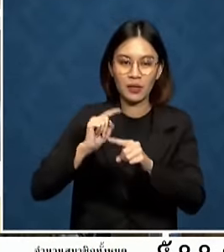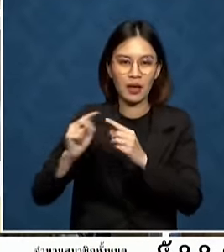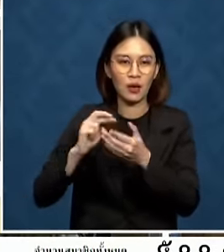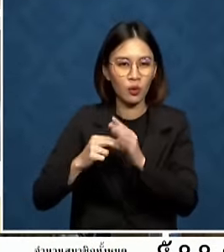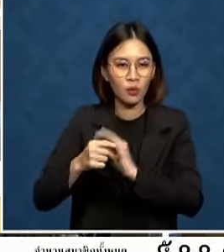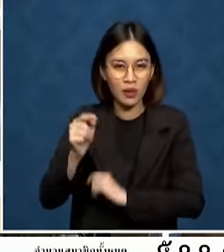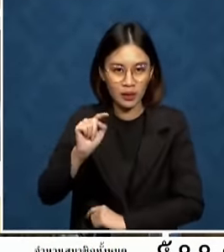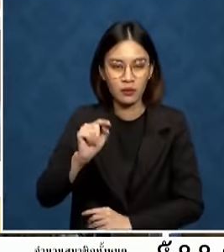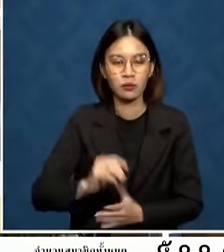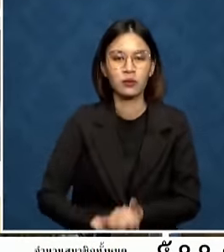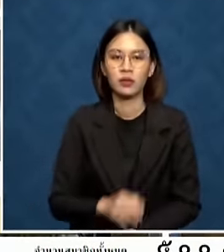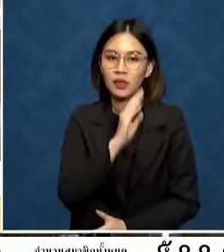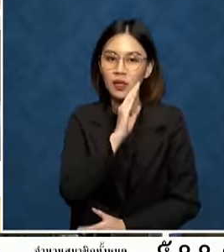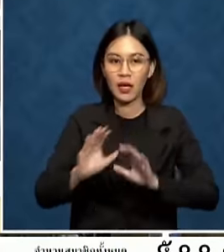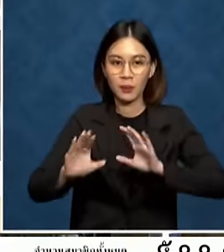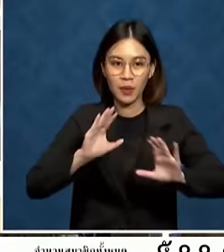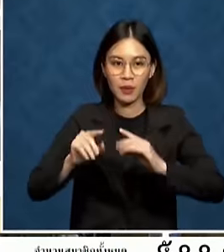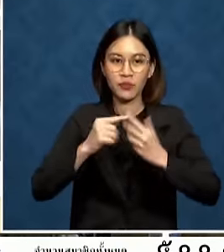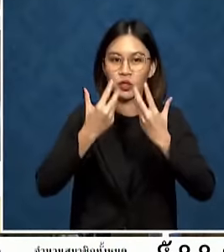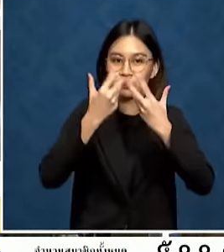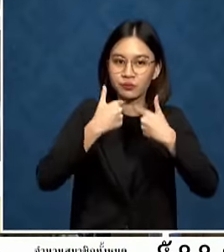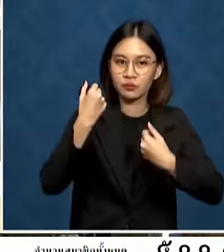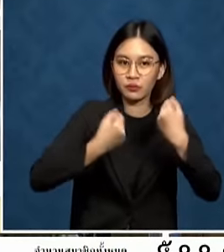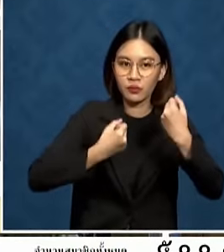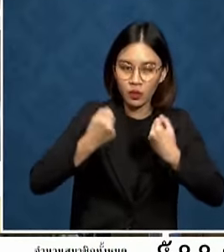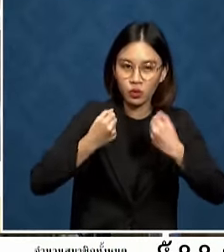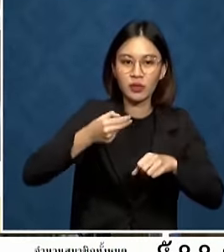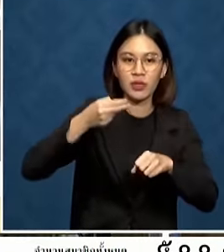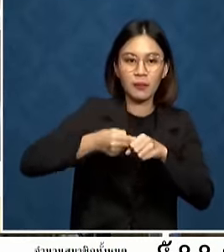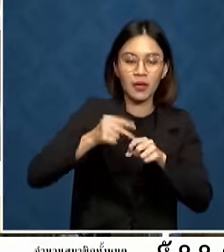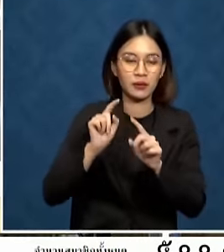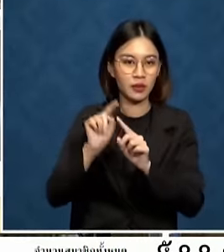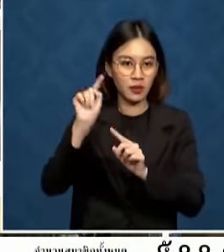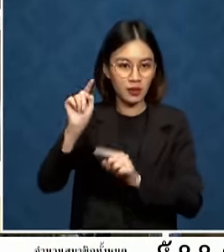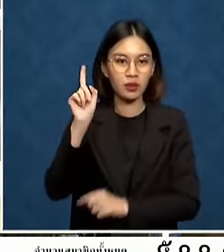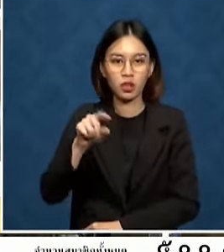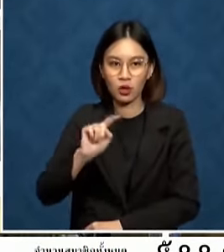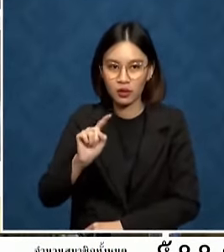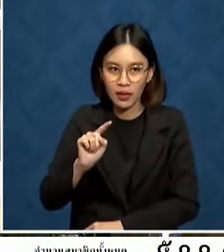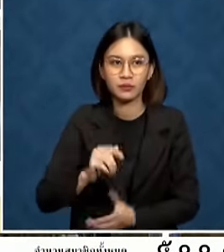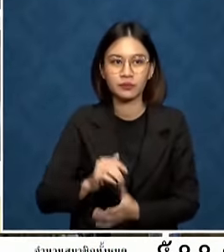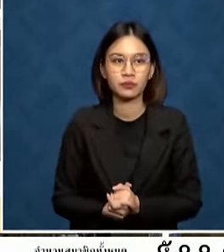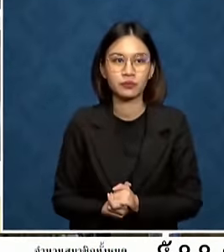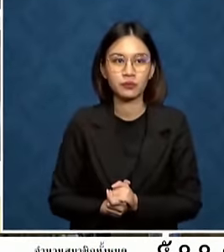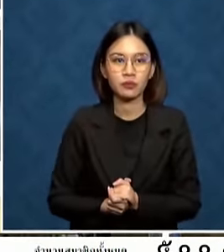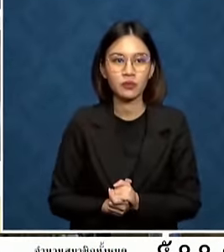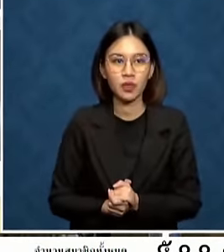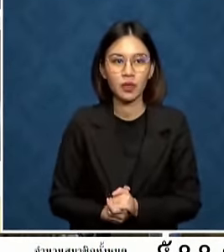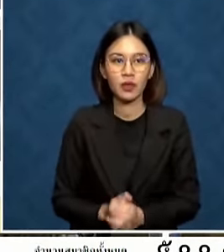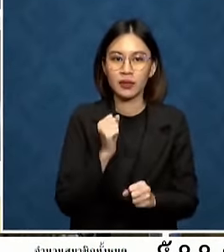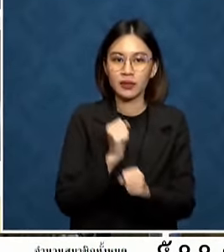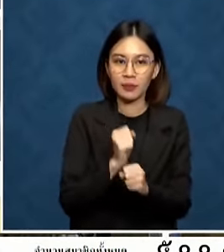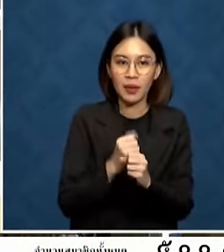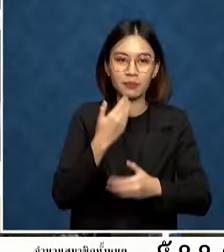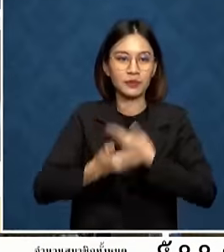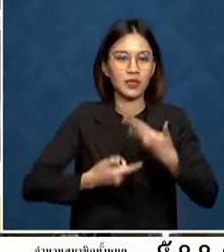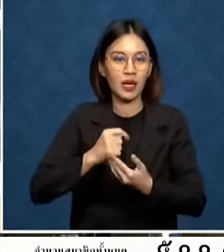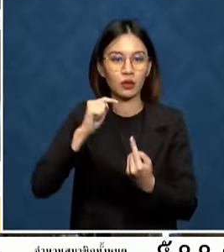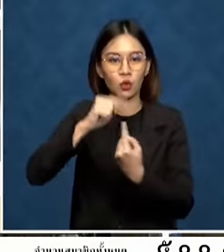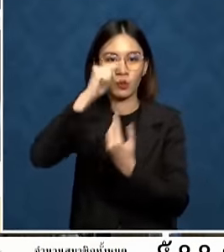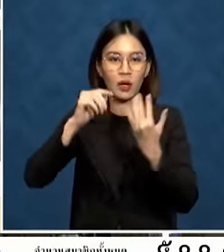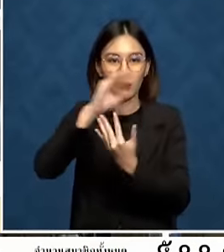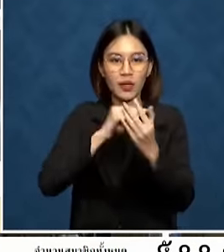อะไรแปลว่าถ้าเปรียบเทียบกับอุตสาหกรรมรถยนต์สันดาบ 1ท่านต้องรักษาโกดจากการผลิตและตลาดในประเทศให้